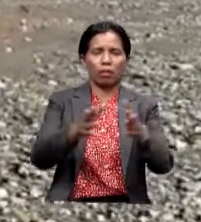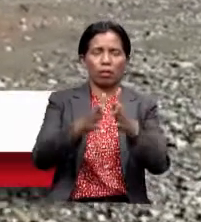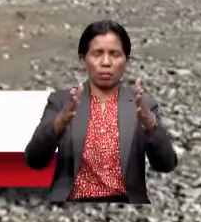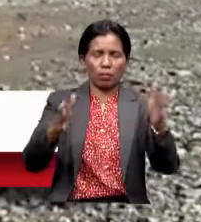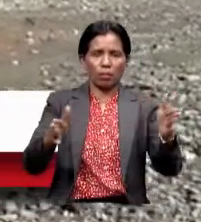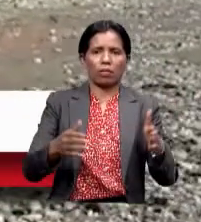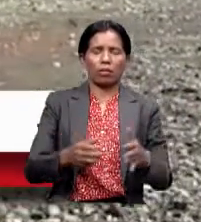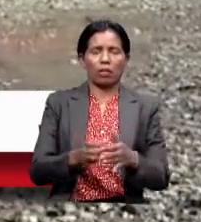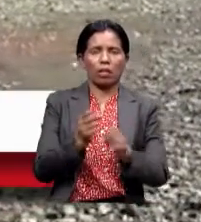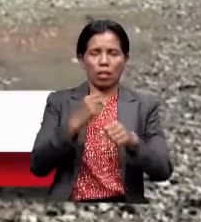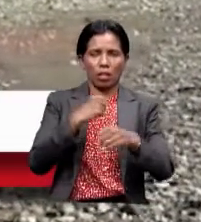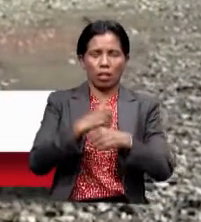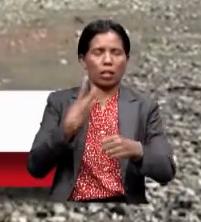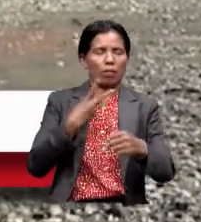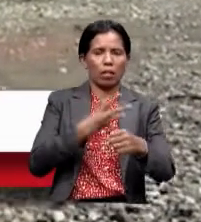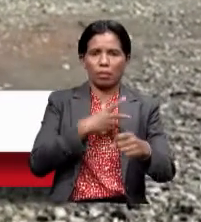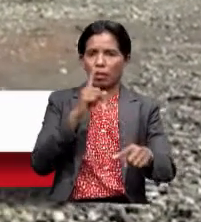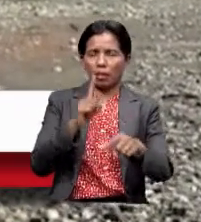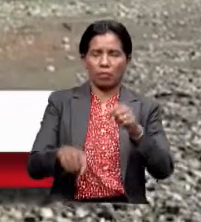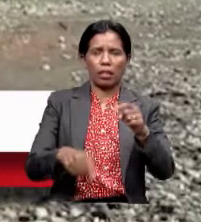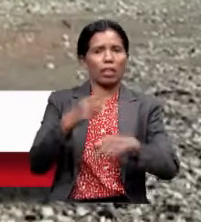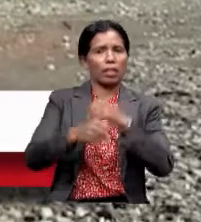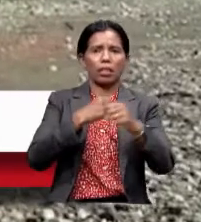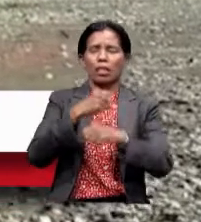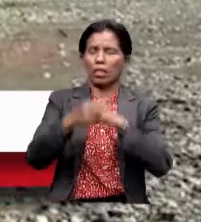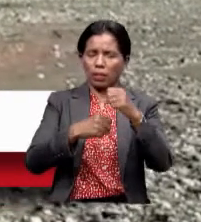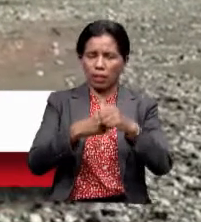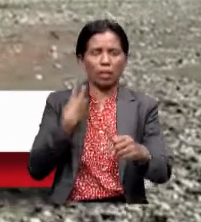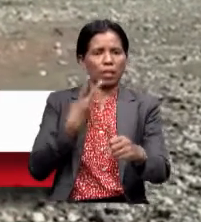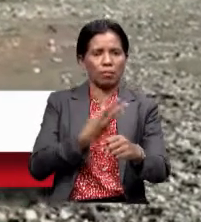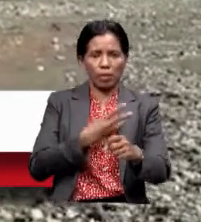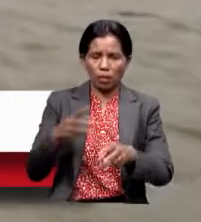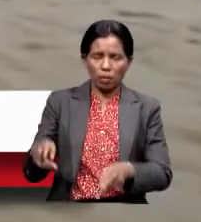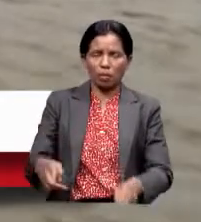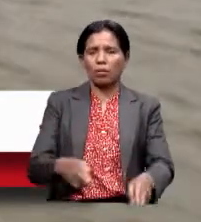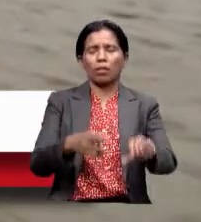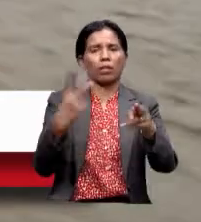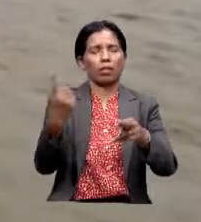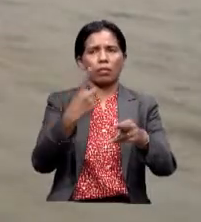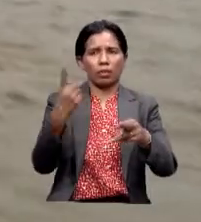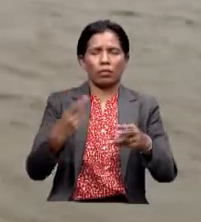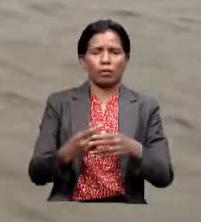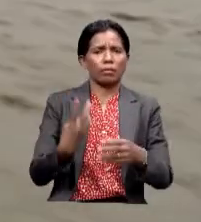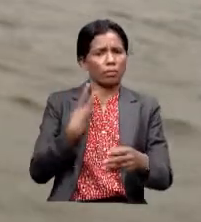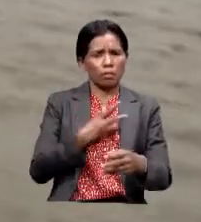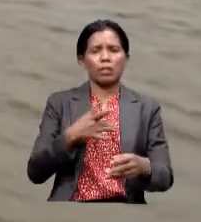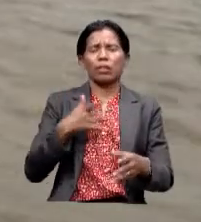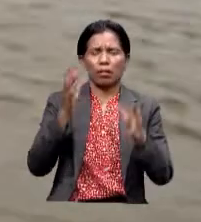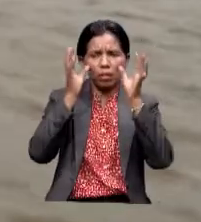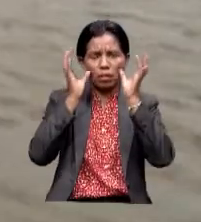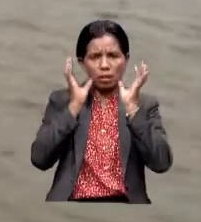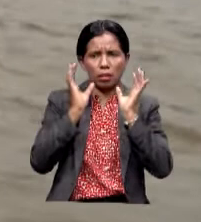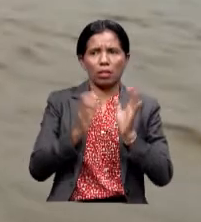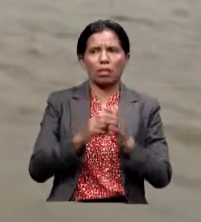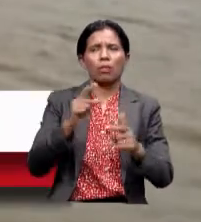Palu, Patuka makanya, tambah itu nantikan harus Patuka ini makanya tambah sekolah. Kami sendiri Kristi Tebes, Bahira